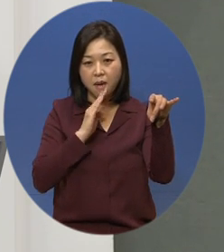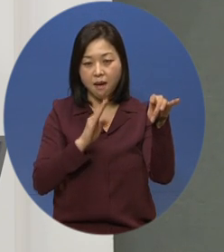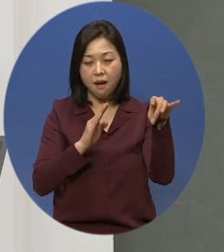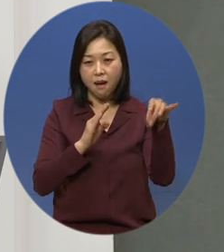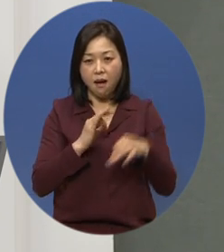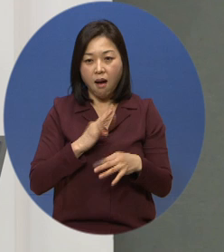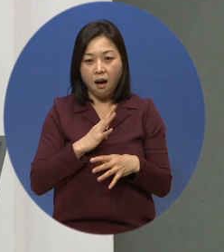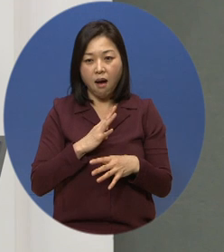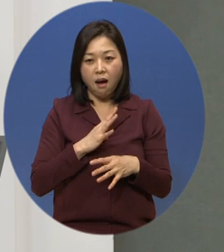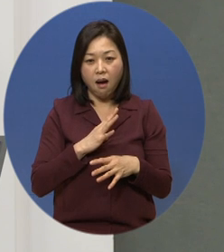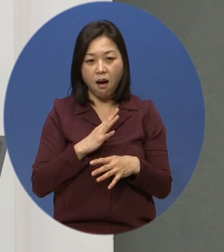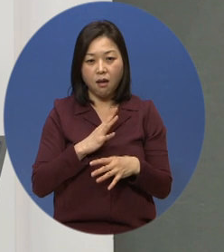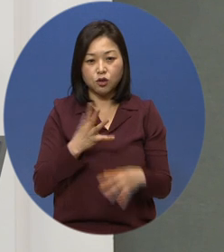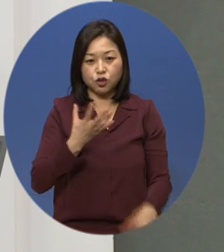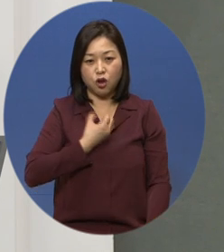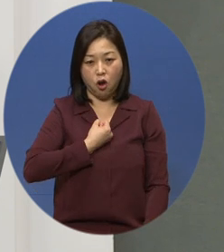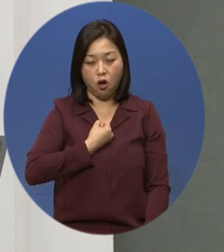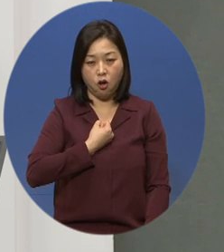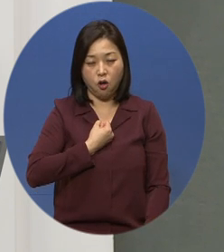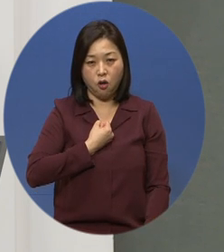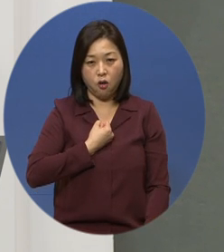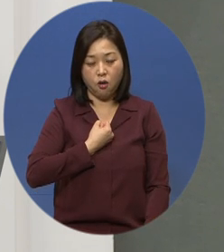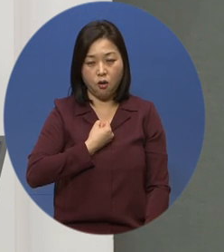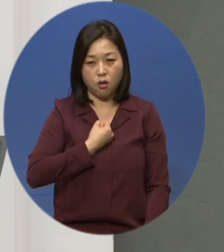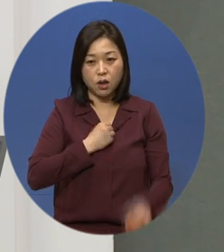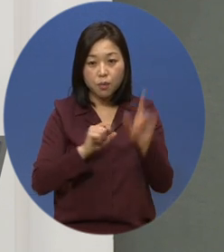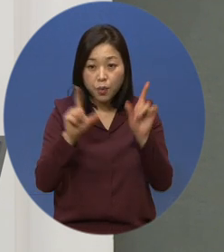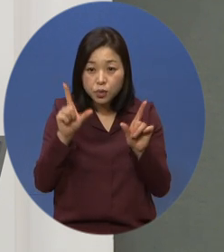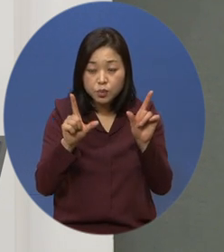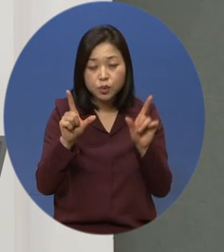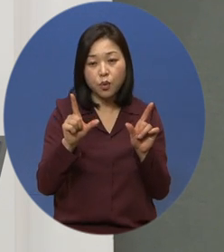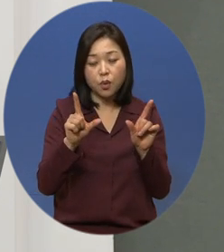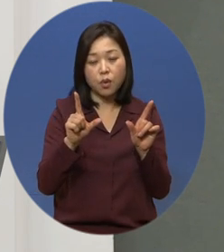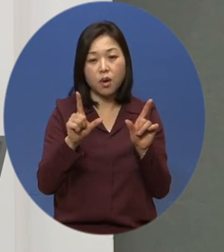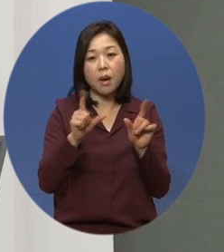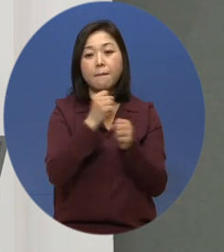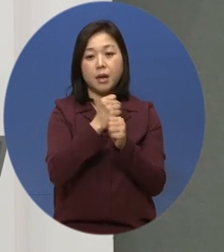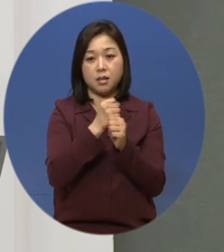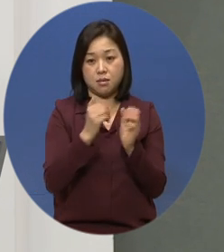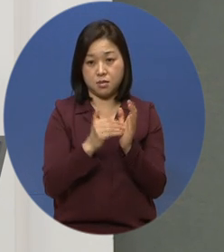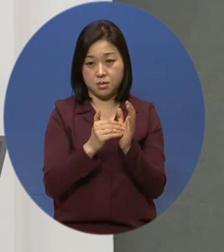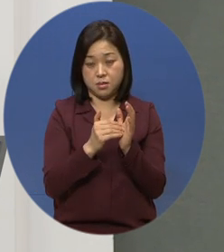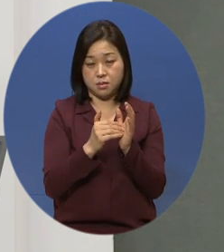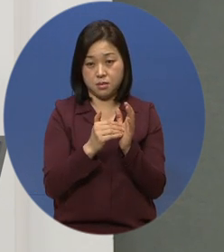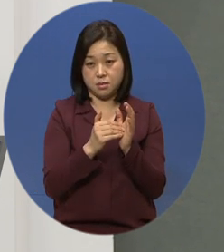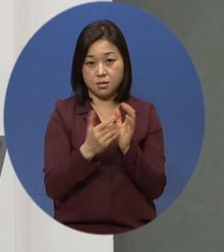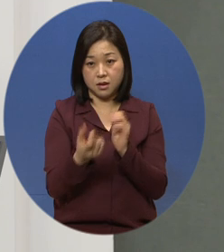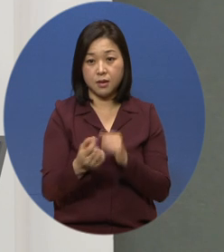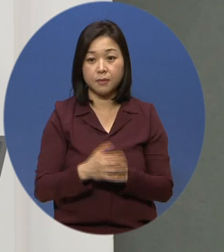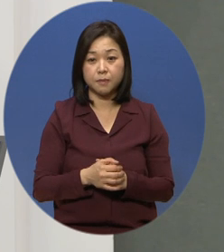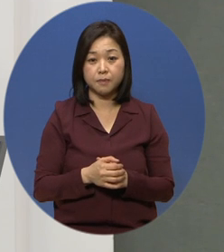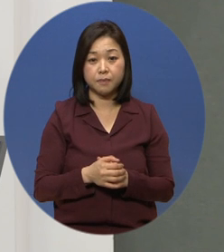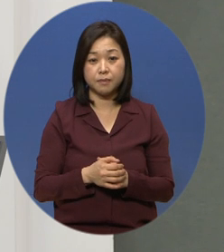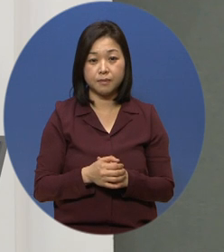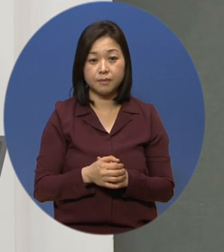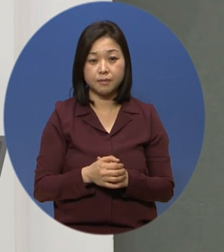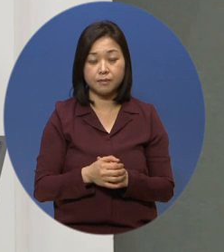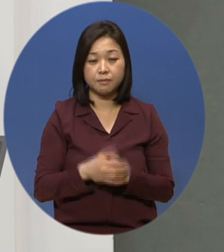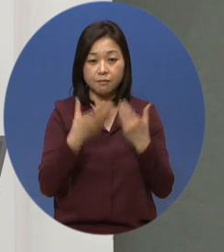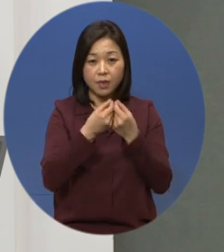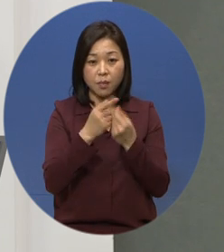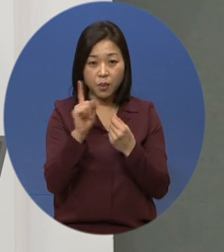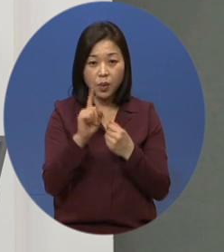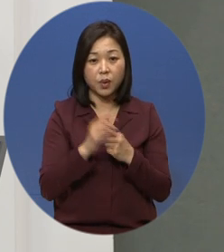획기적 이면서도 충격을 주는 그런 장면 으로 구성이 됐다고 하는데 아 예를